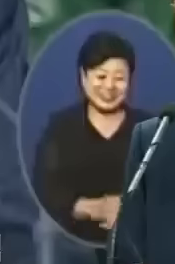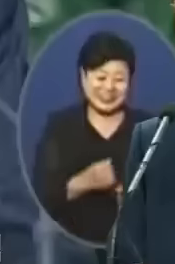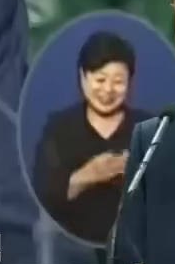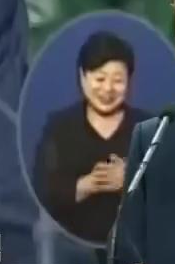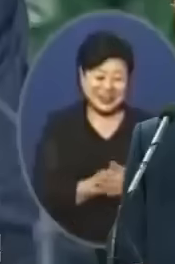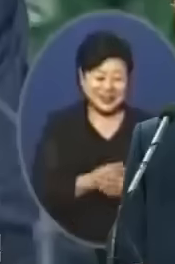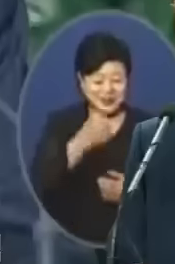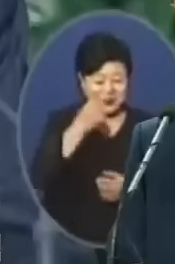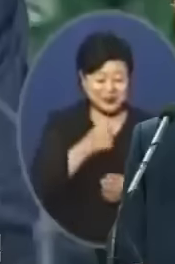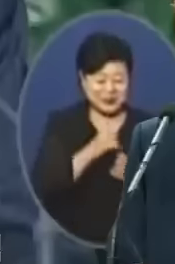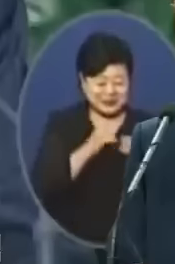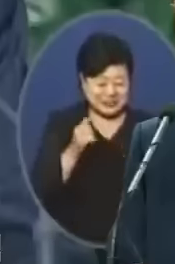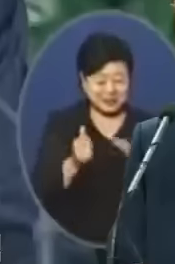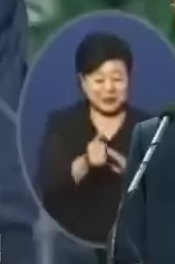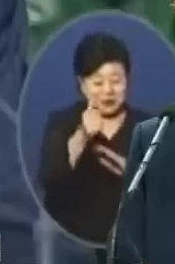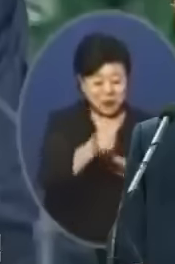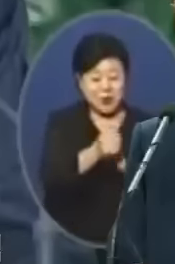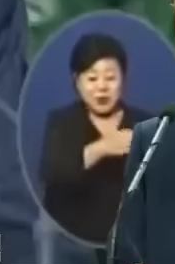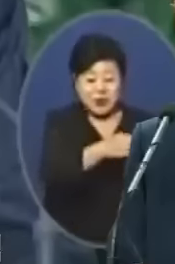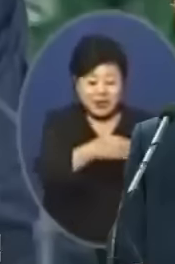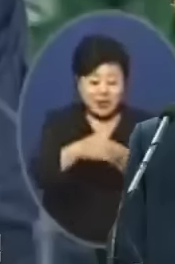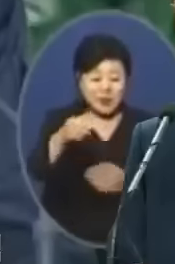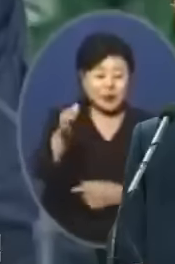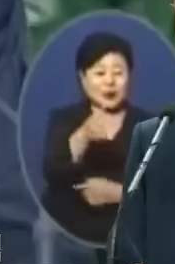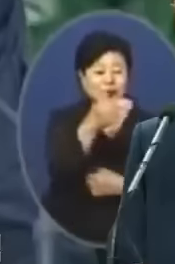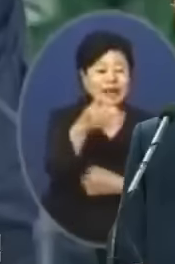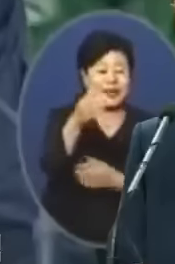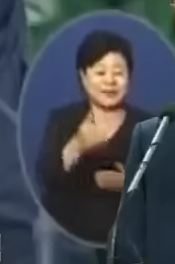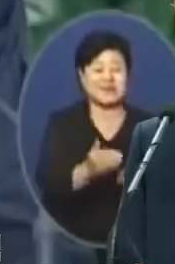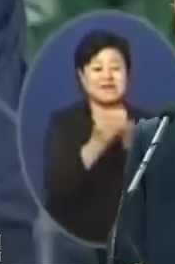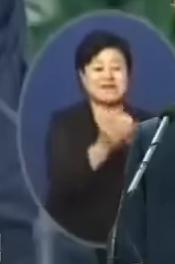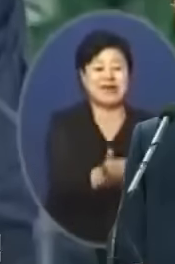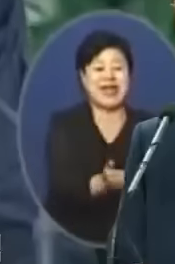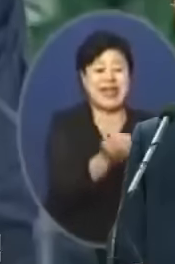그러므로 꿈은 인생을 성공으로 이끄는 돛담배가